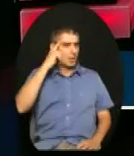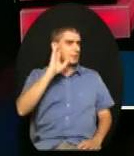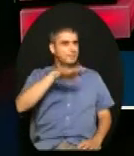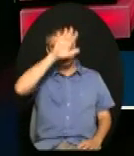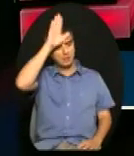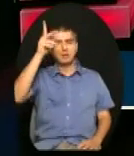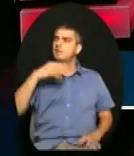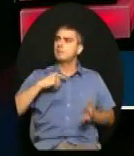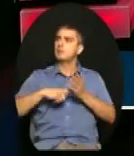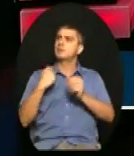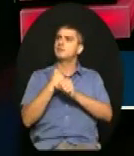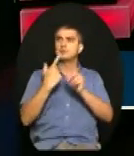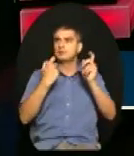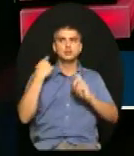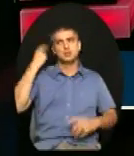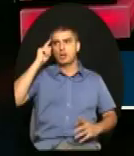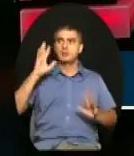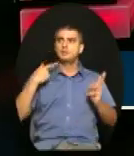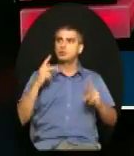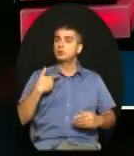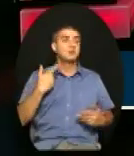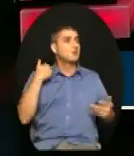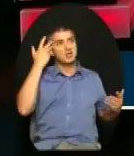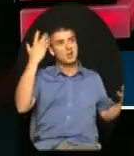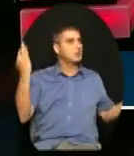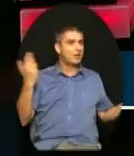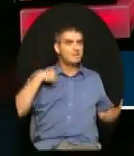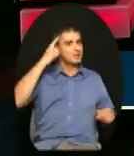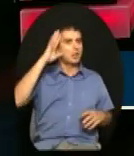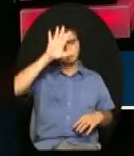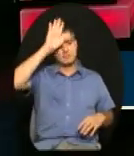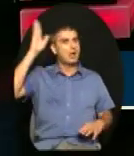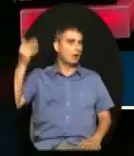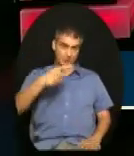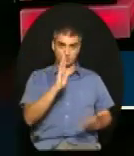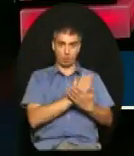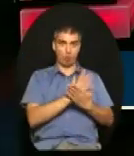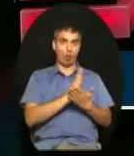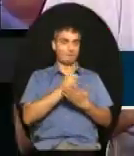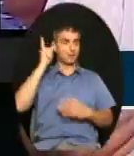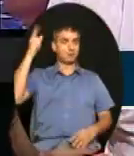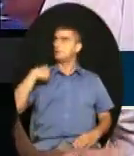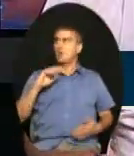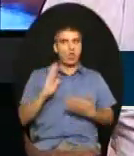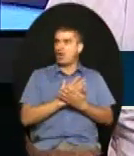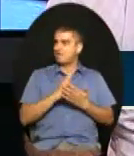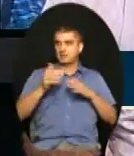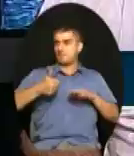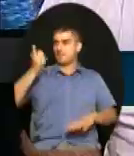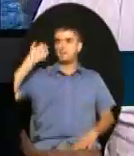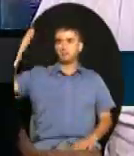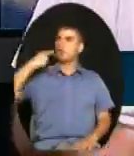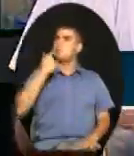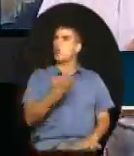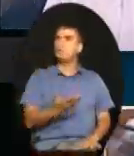יש לאיראן. ומה אנחנו מתכוונים לעשות עם הנשק שאתה לא יודע שיש לנו? אני לא יודע, ואני גם לא יודע מה איראן. זה שאת קובעת, שהם כבר מחדים. אני לא קובעת, זה מה שהמנהיגים